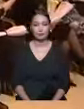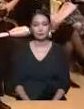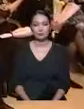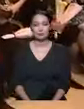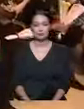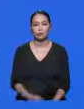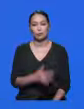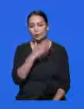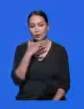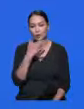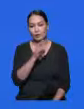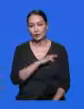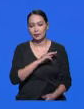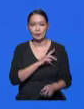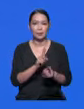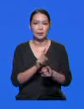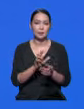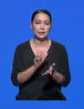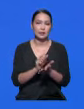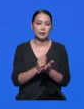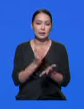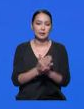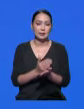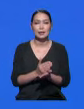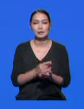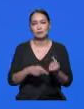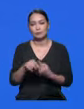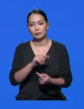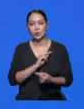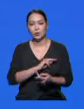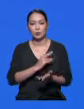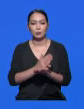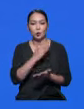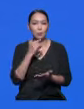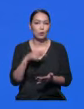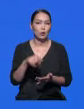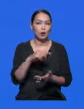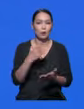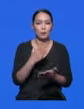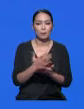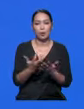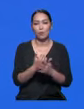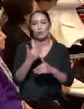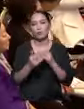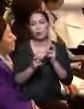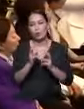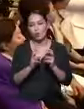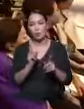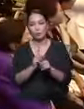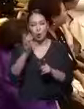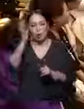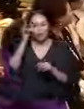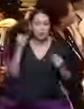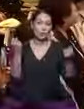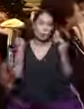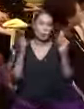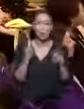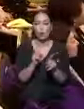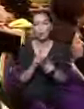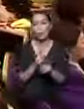Немало женщин активно занимаются предпринимательской деятельностью. Многие из вас добились успеха в производстве, науке и спорте.